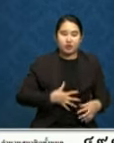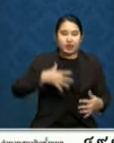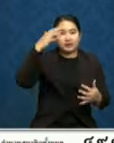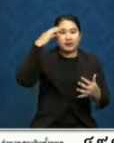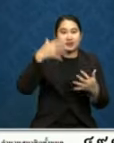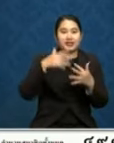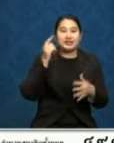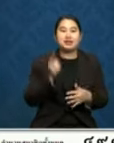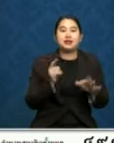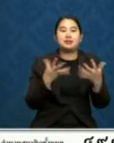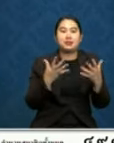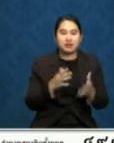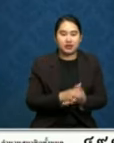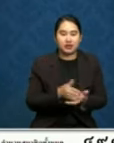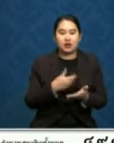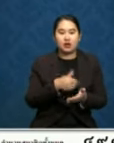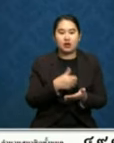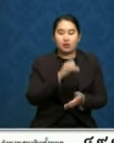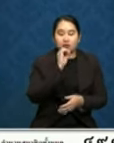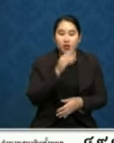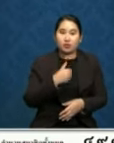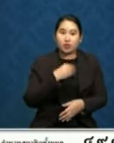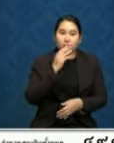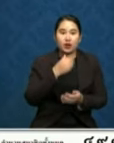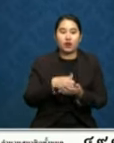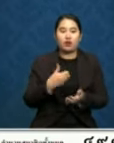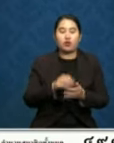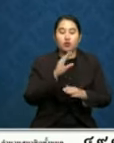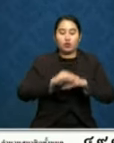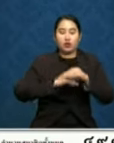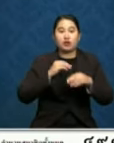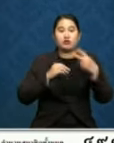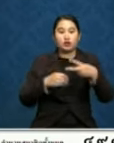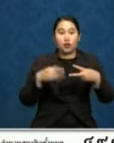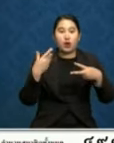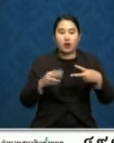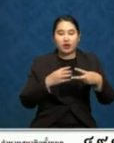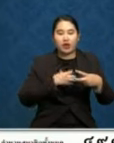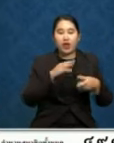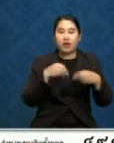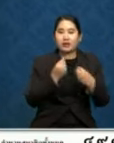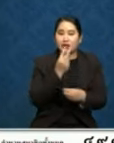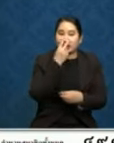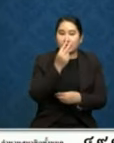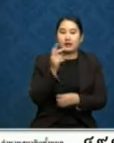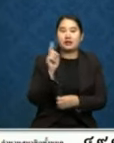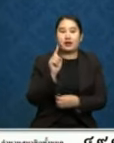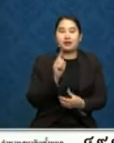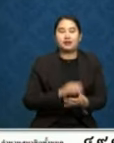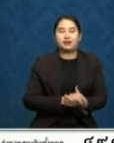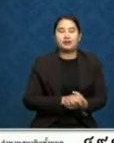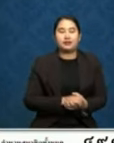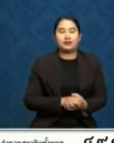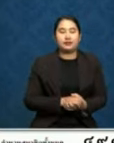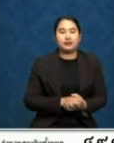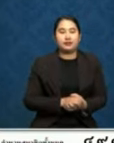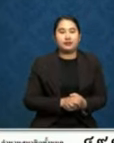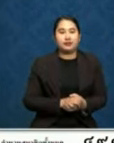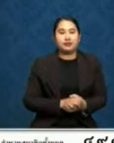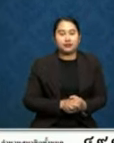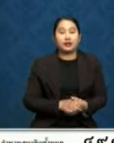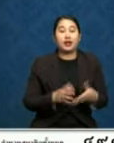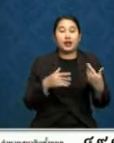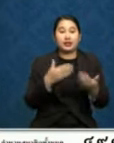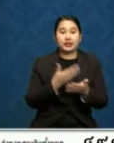จริงๆนะครับดังนั้นเนี่ยที่ผมพูดมาทั้ง2โครงการให้ท่านประธานเห็นครับว่าไอ้ตรงเนี้ยเนี่ยนะครับที่อาจจะ